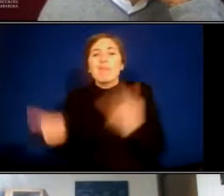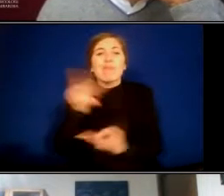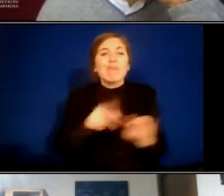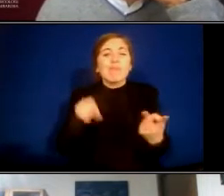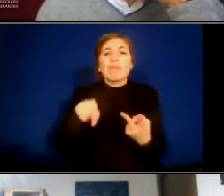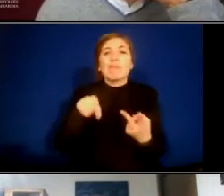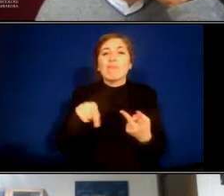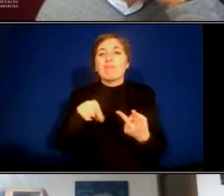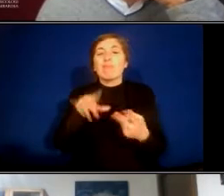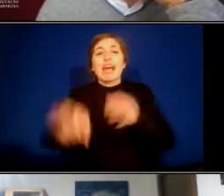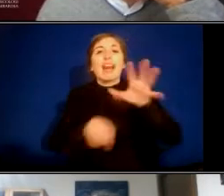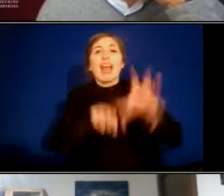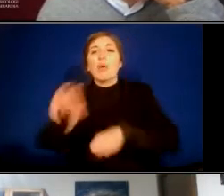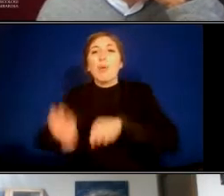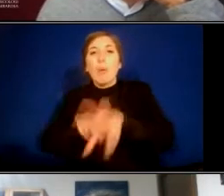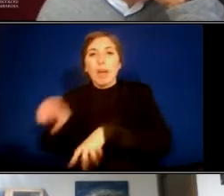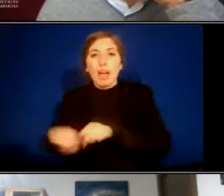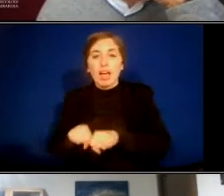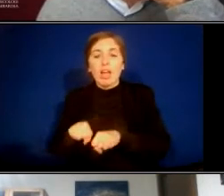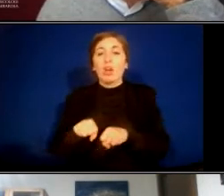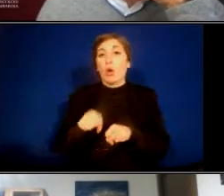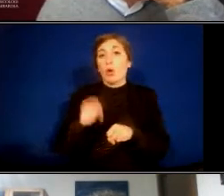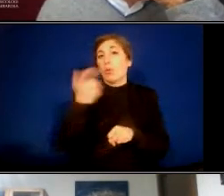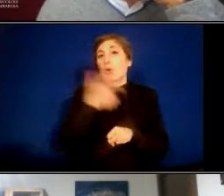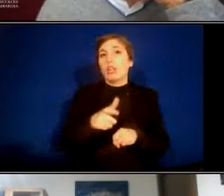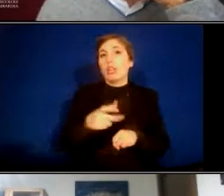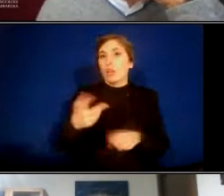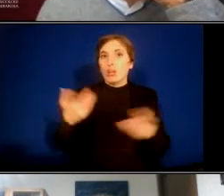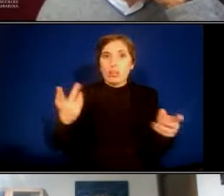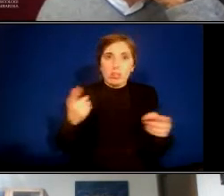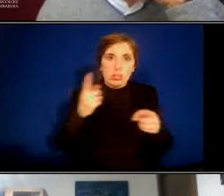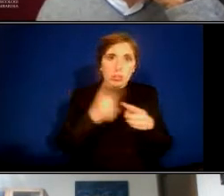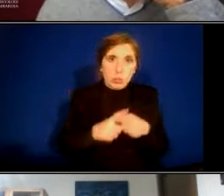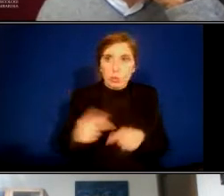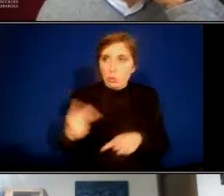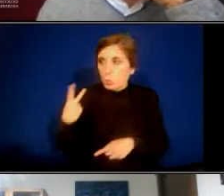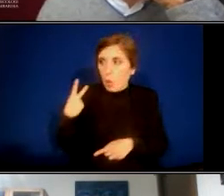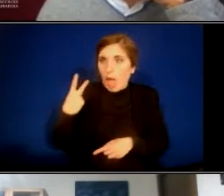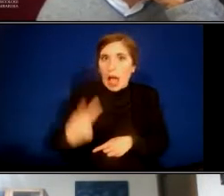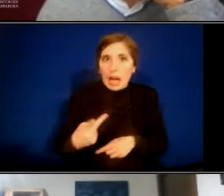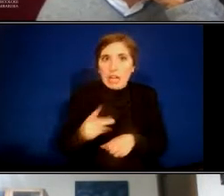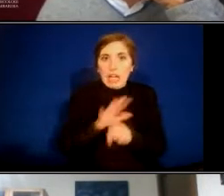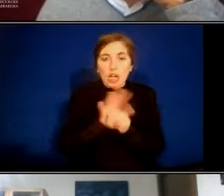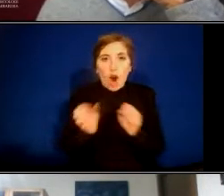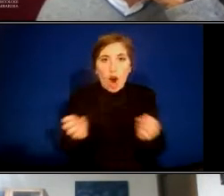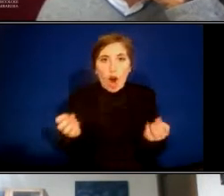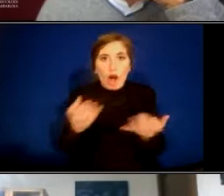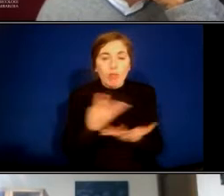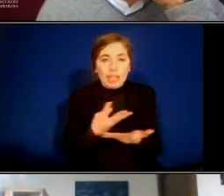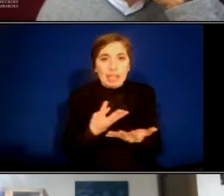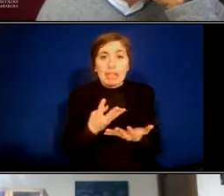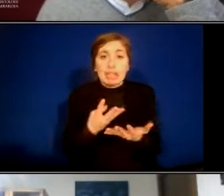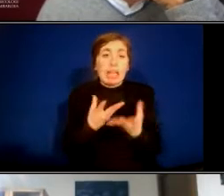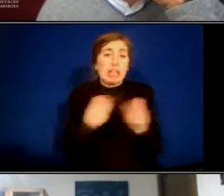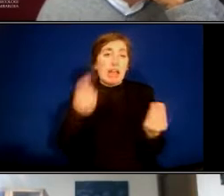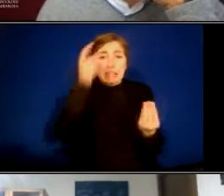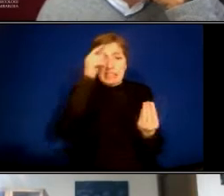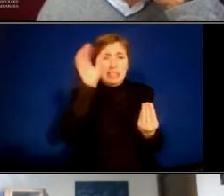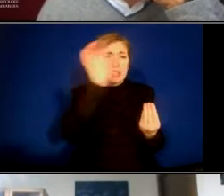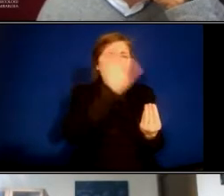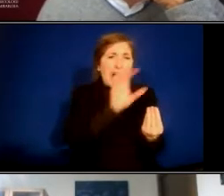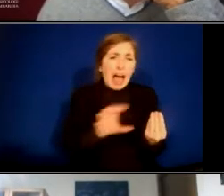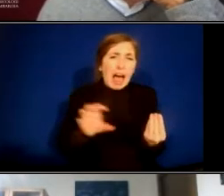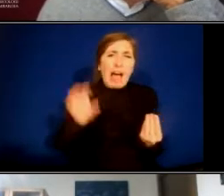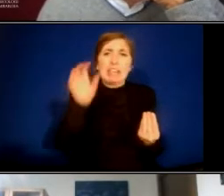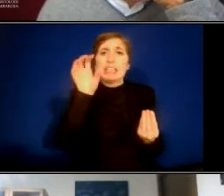studiato in questi 2 anni faticosi di Covid, dove il paese, come tanti paesi, sono andati in crisi. Moldova è un